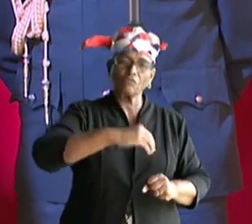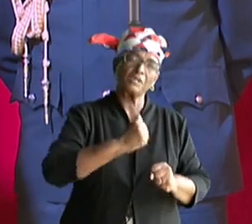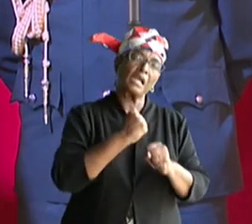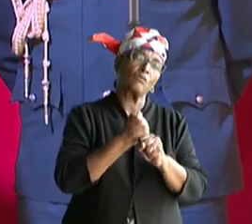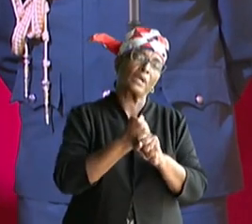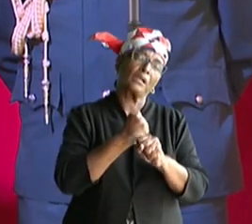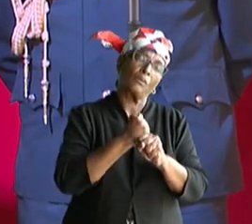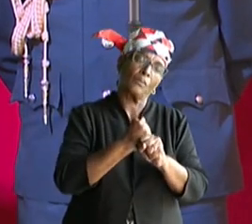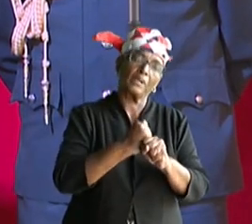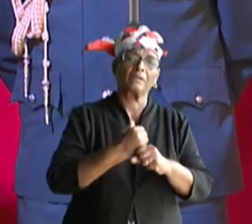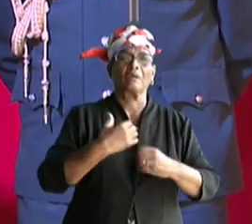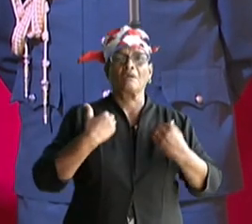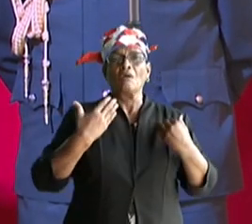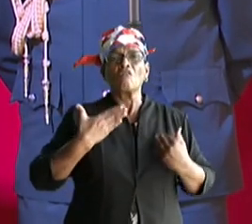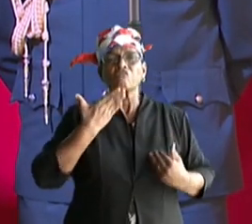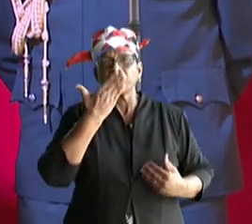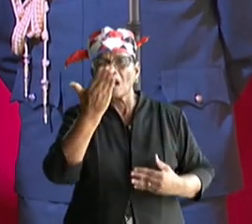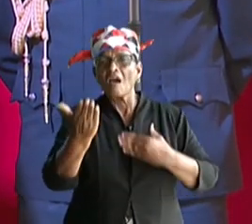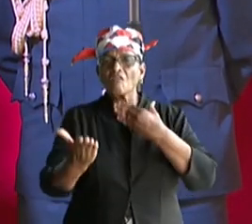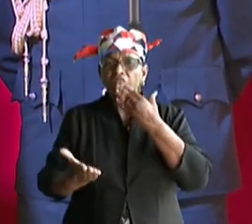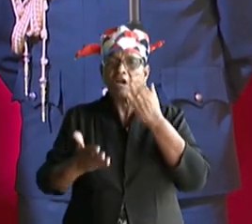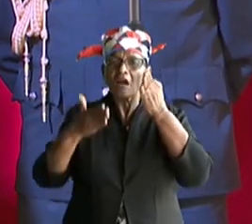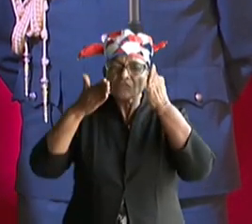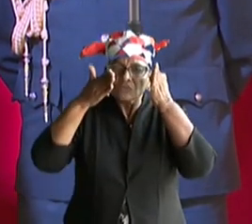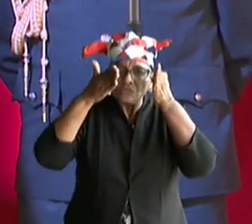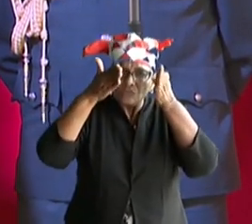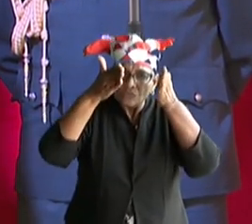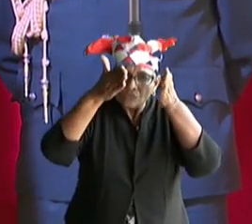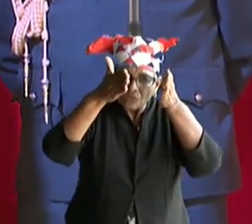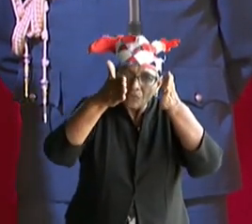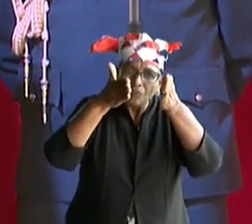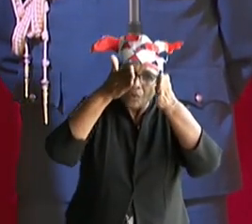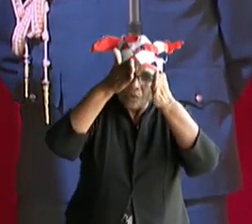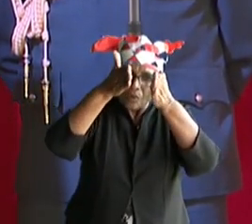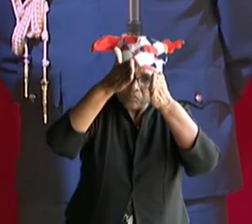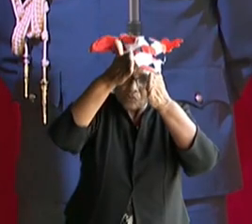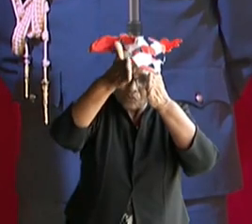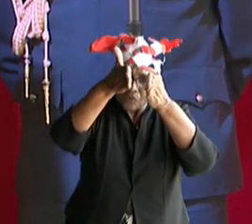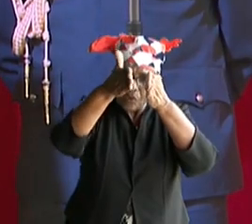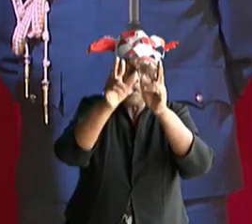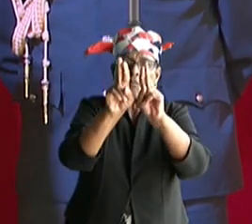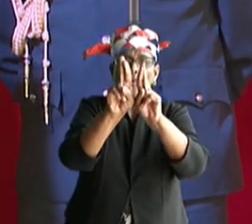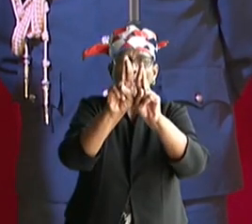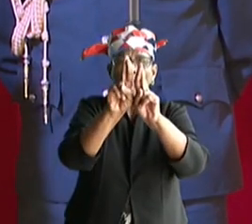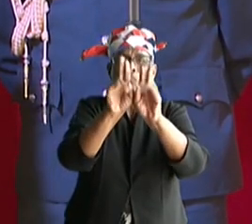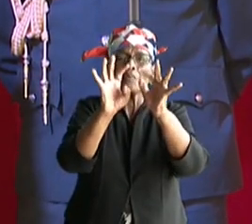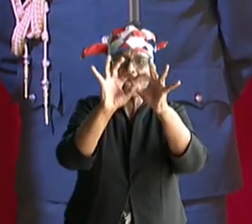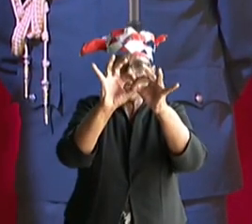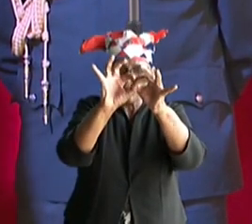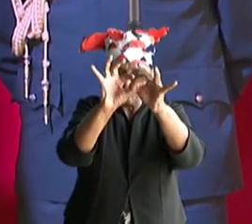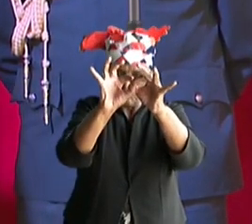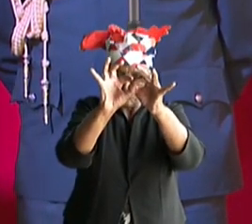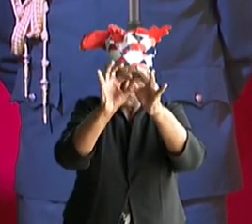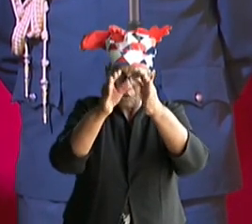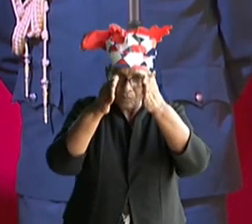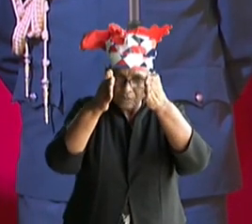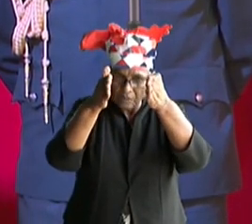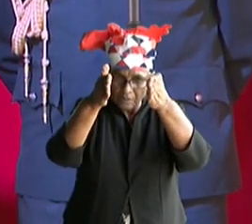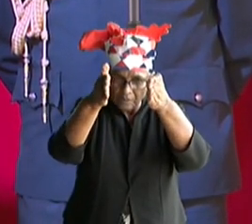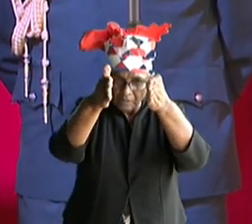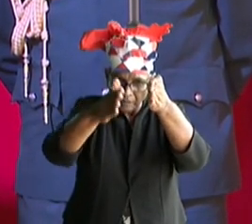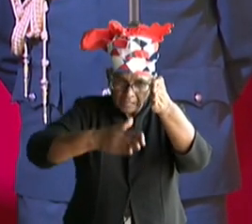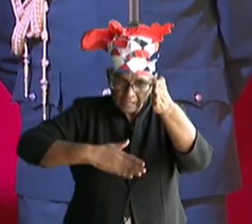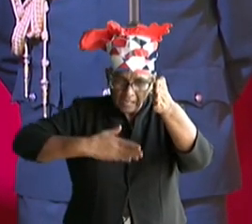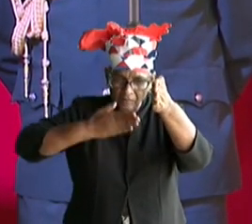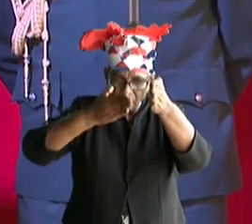ik u te blijven focussen op de toekomst, op hoop en vertrouwen dat we het pad naar welvaart ook met